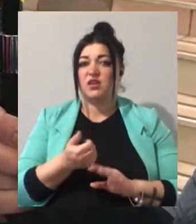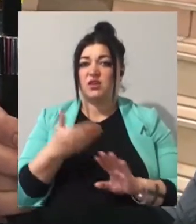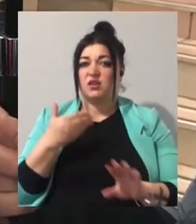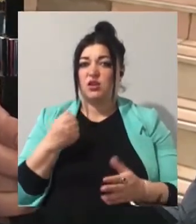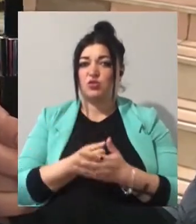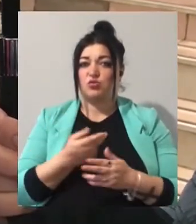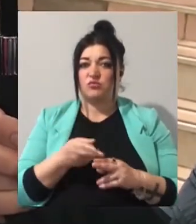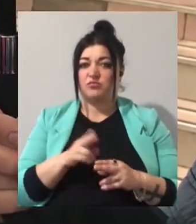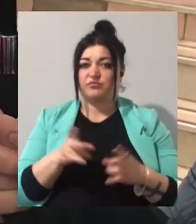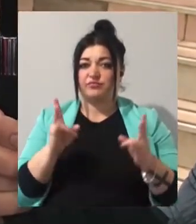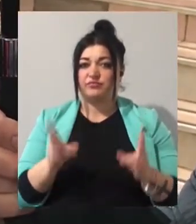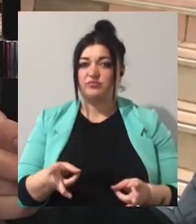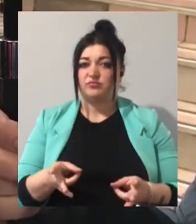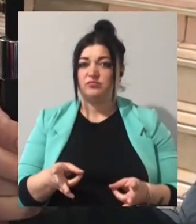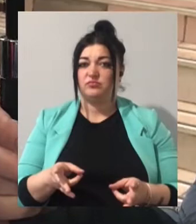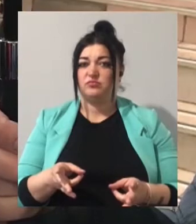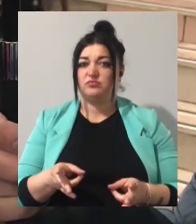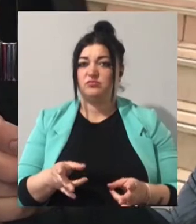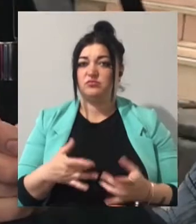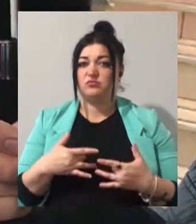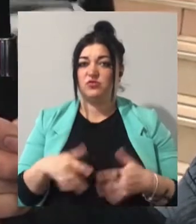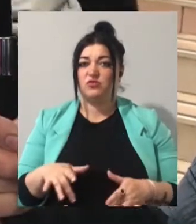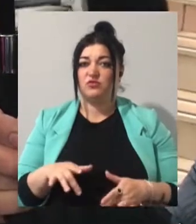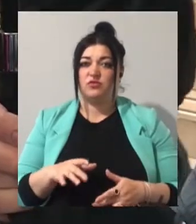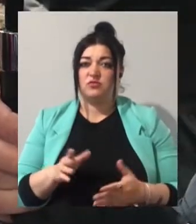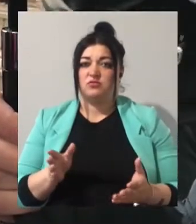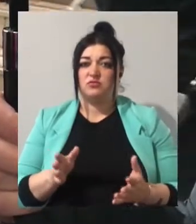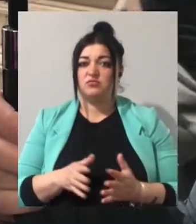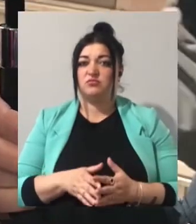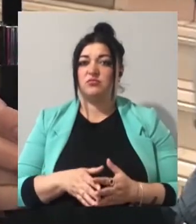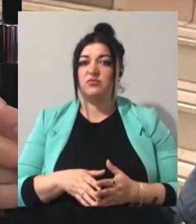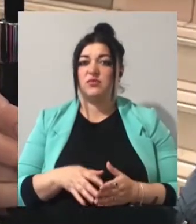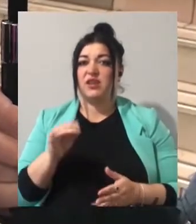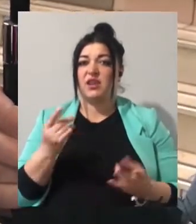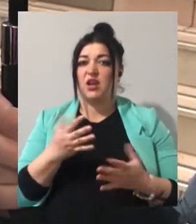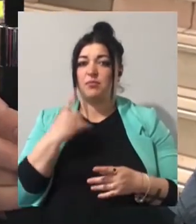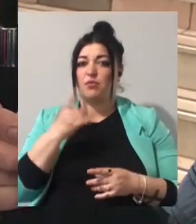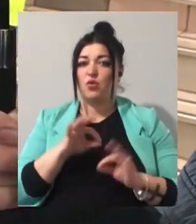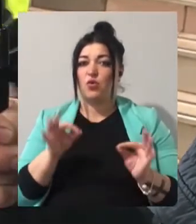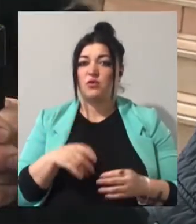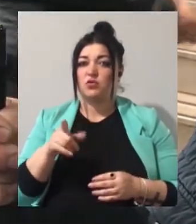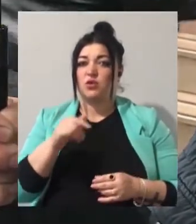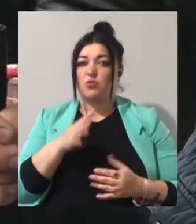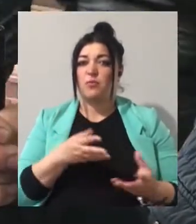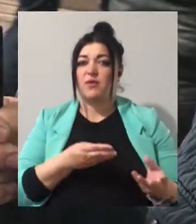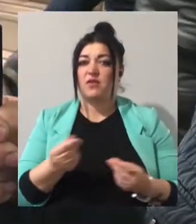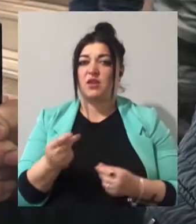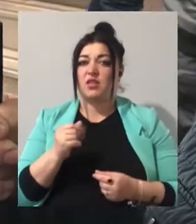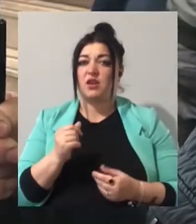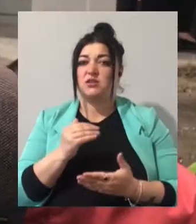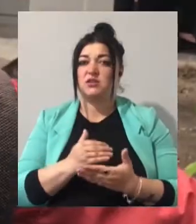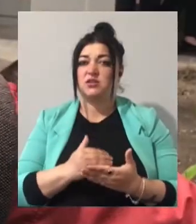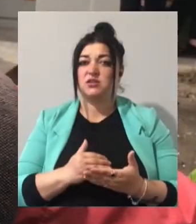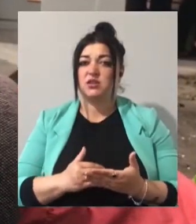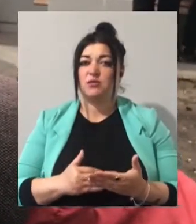трагедії, уволився по стану здоров'я. І ніяким образом він не мог повлияти на систему, яка давним-давно